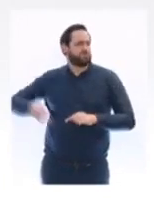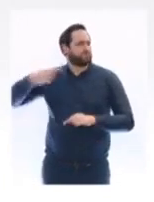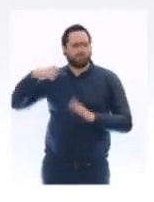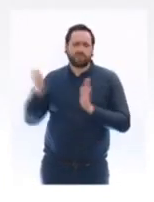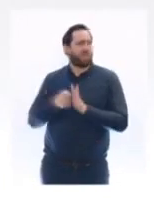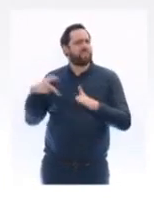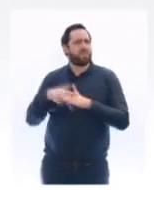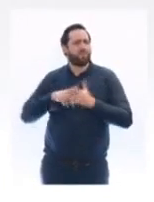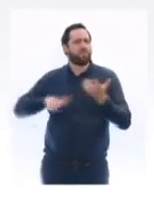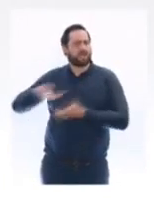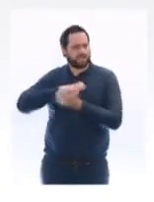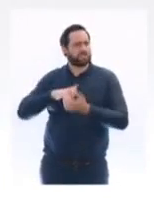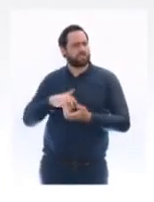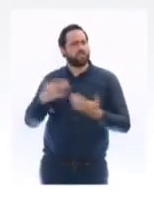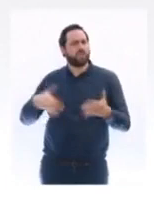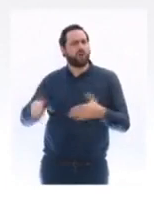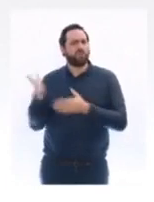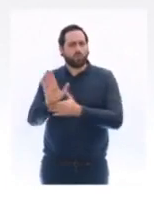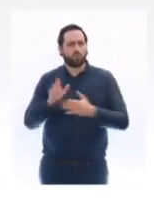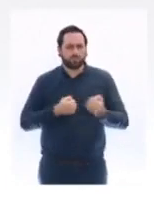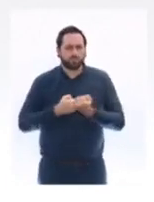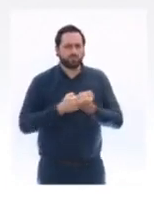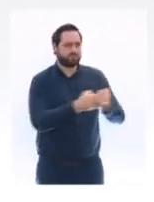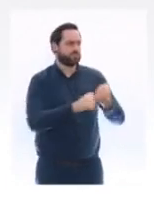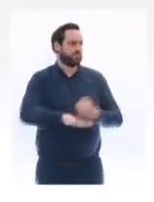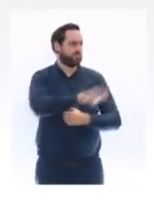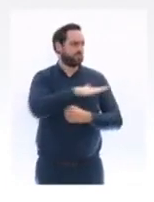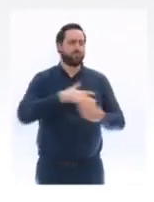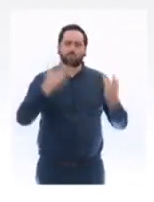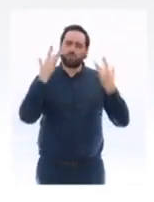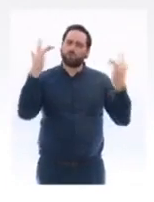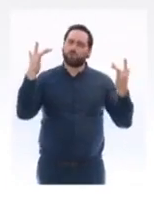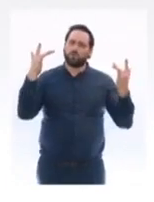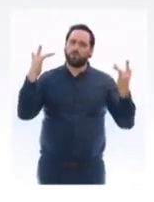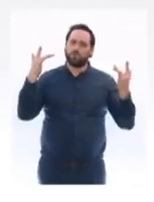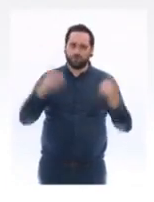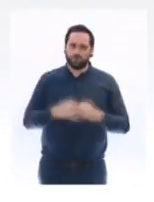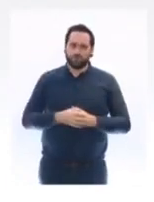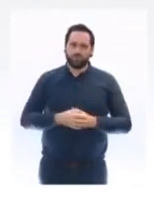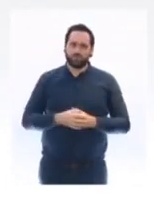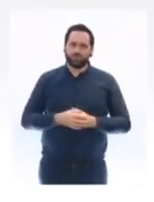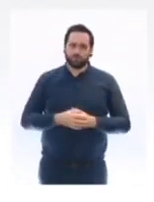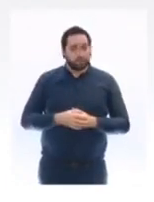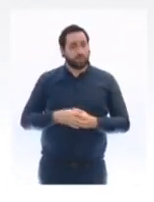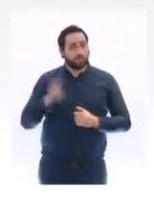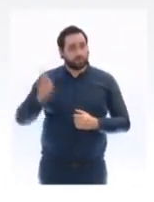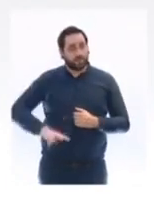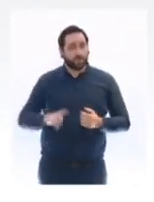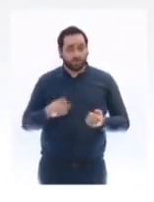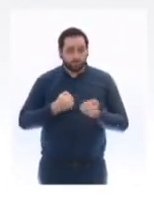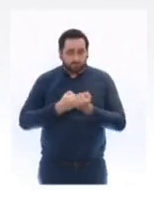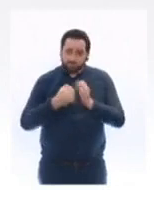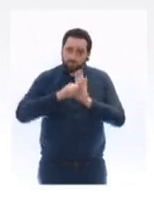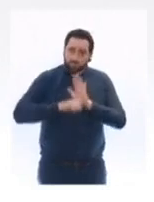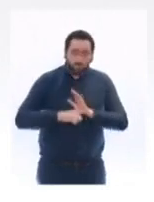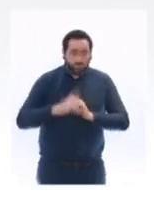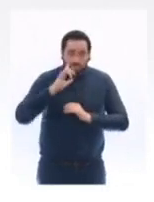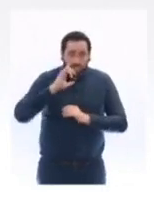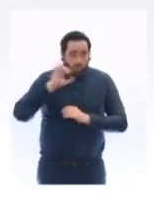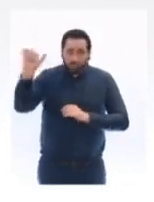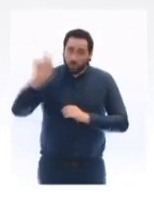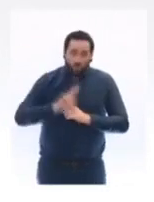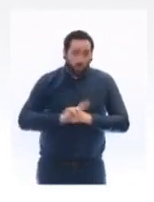exonérations de charges, au fonds de solidarité notamment, à l'aide au loyer. Mais nous allons être attentifs à toutes les situations.